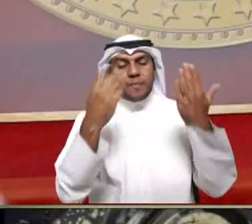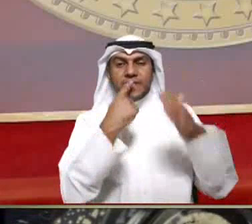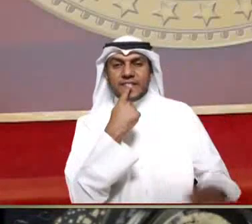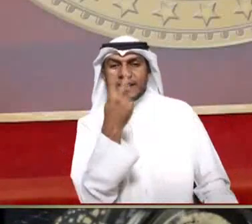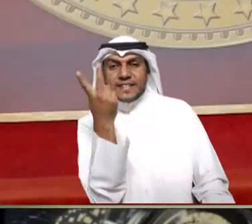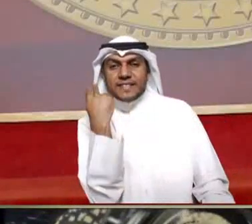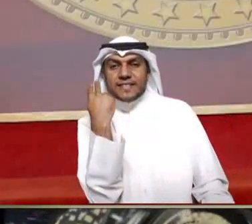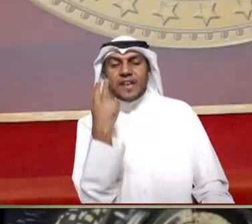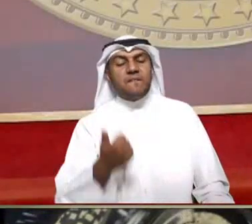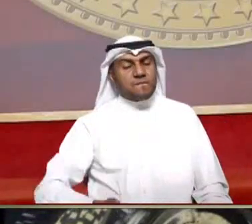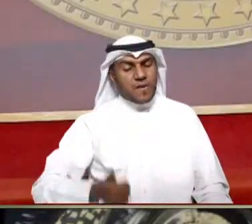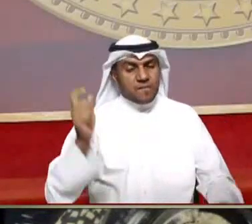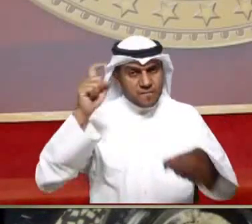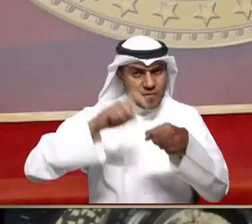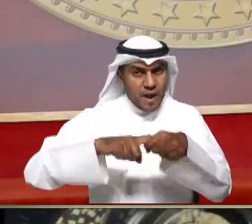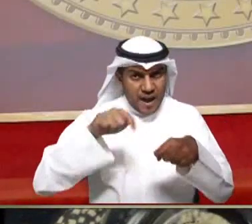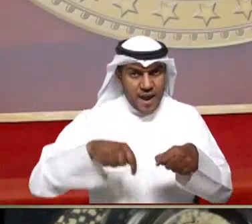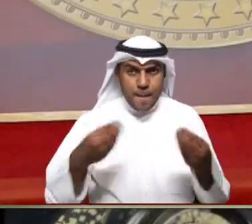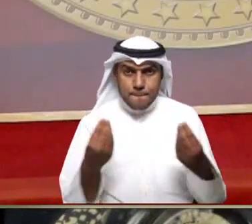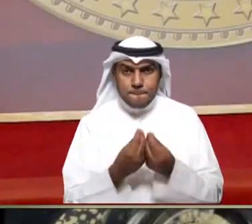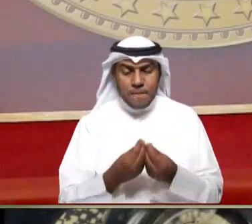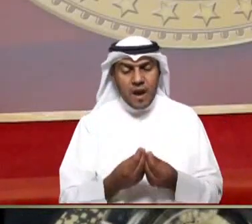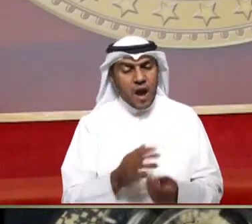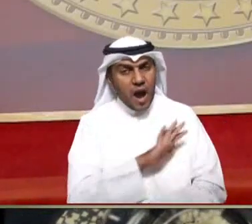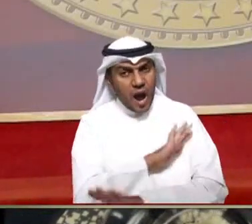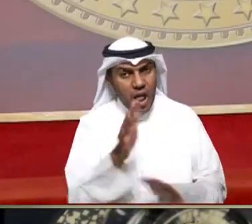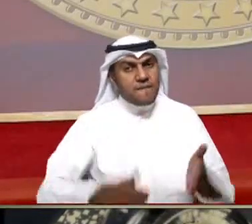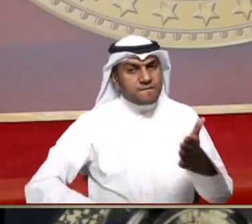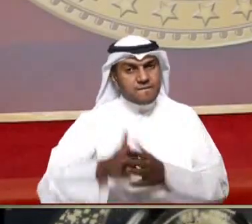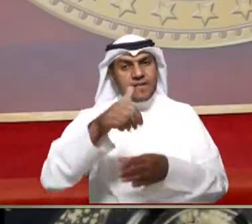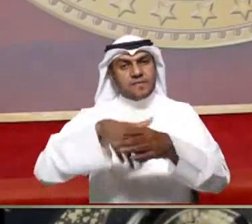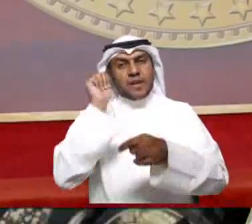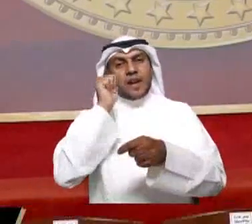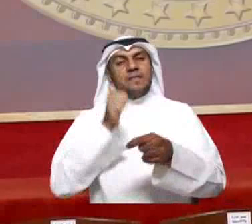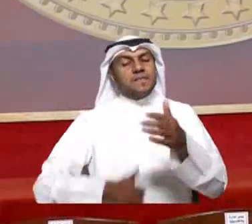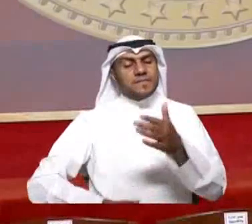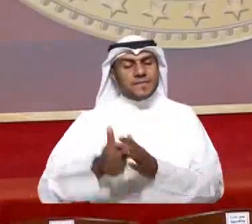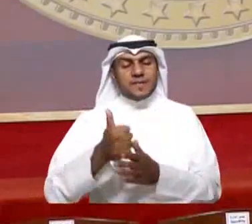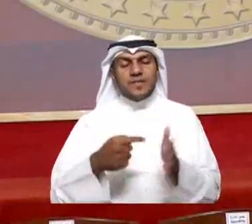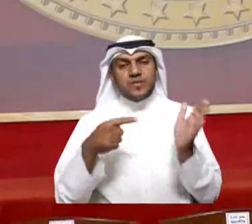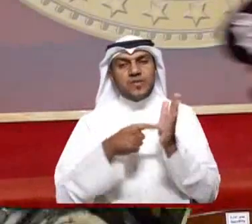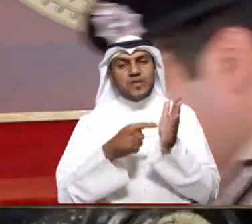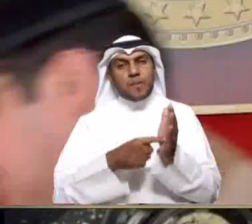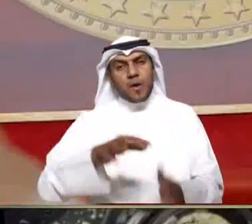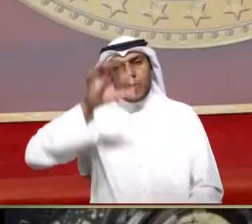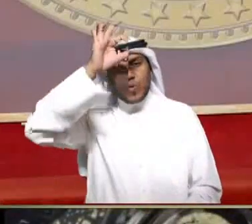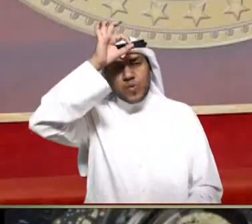التحقوا في المعهد واليوم تخرجوا وفقا للقرار الوزاري رقم 1825 على